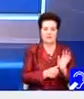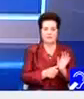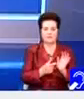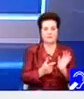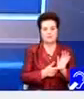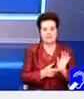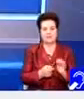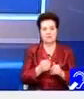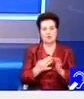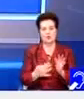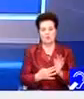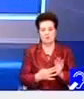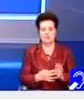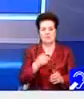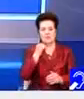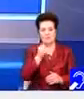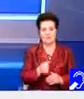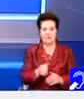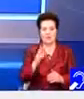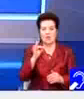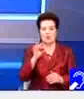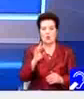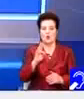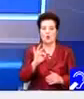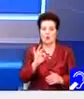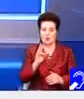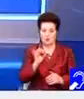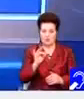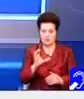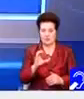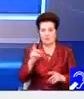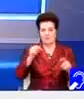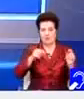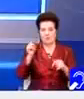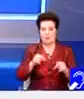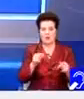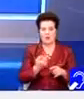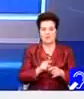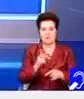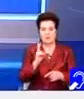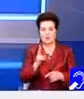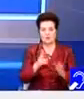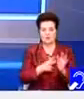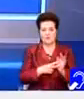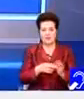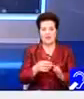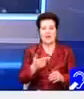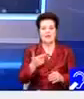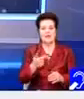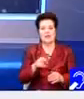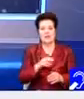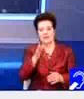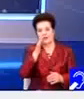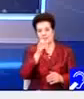și 19 grade. Mâine cerul va fi mai mult noros, însă doar în sudul țării va ploua. Maxima va urca până la 27 de grade. La